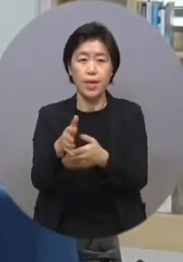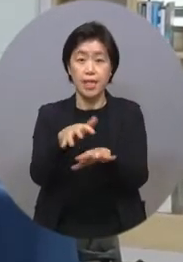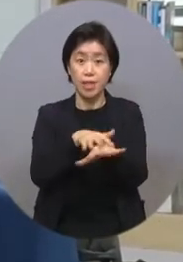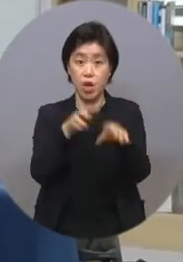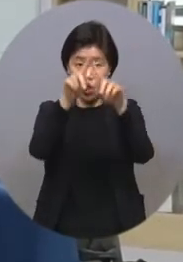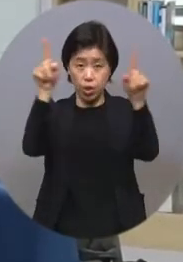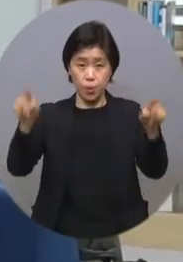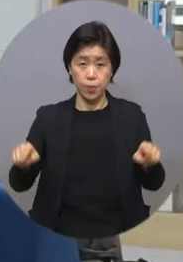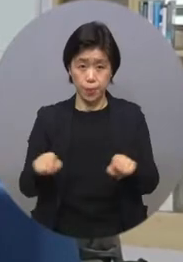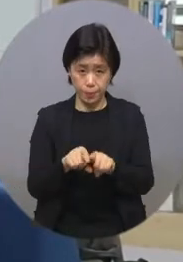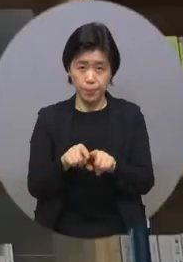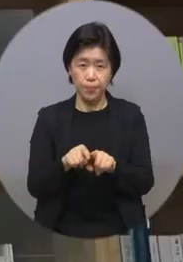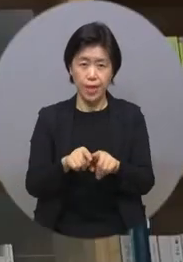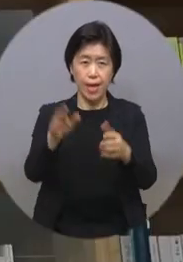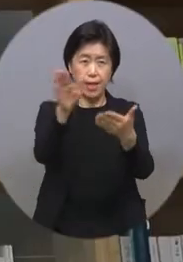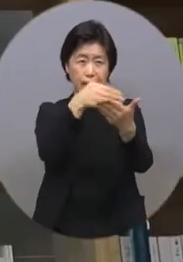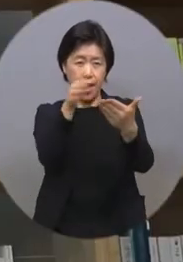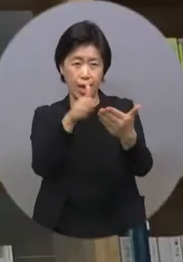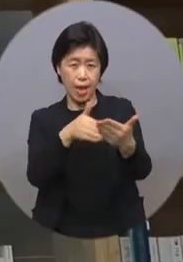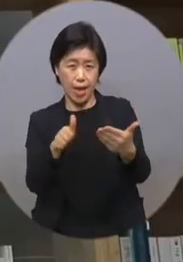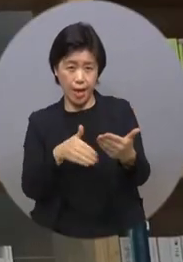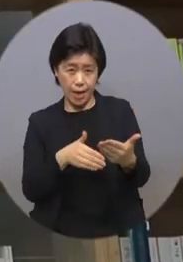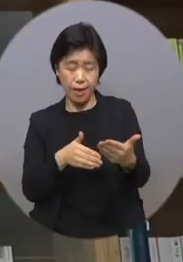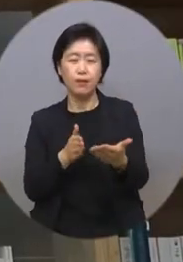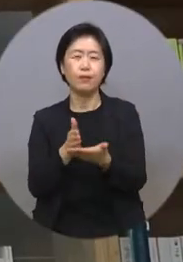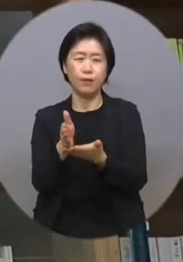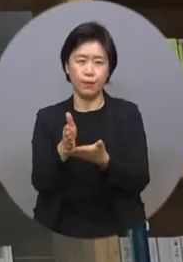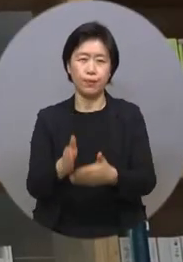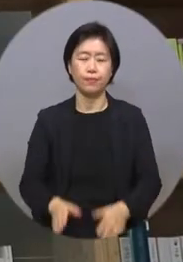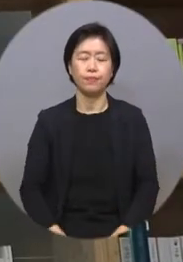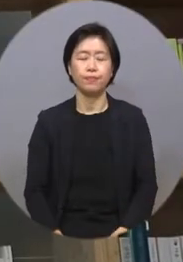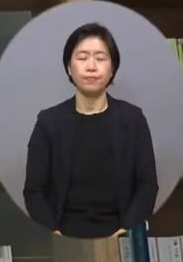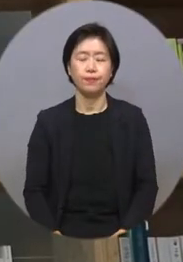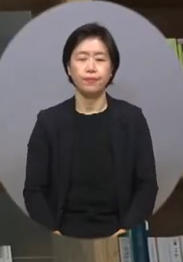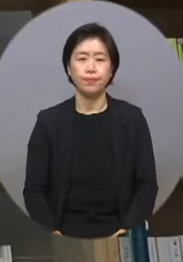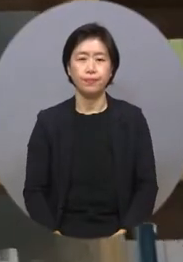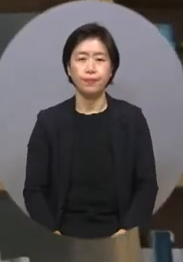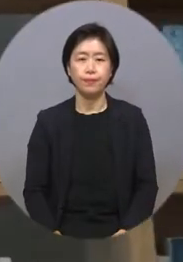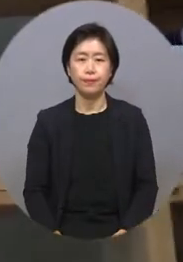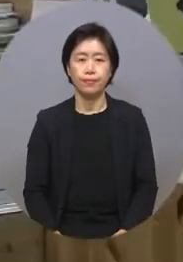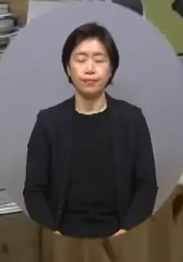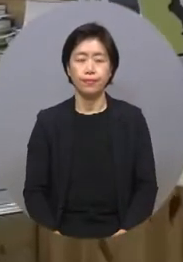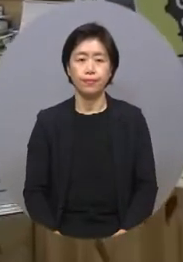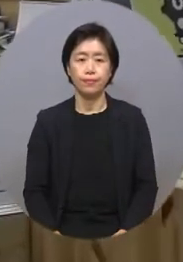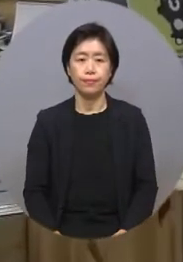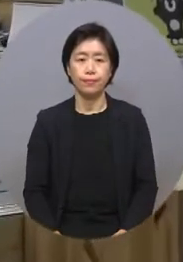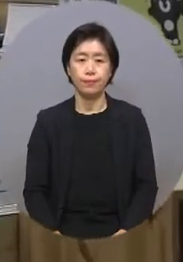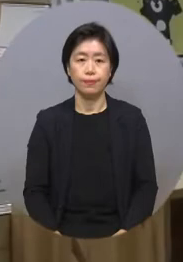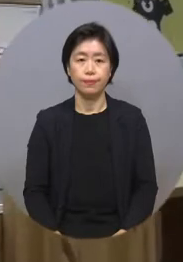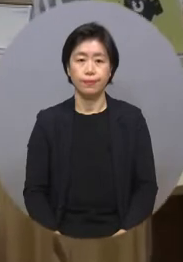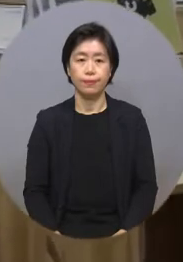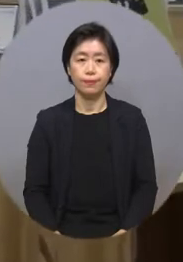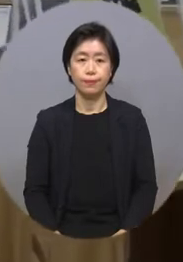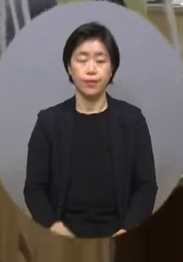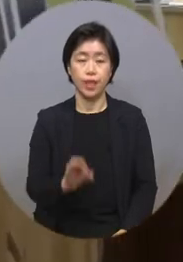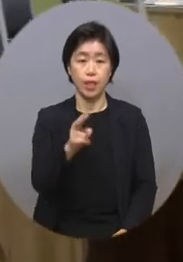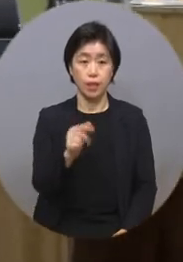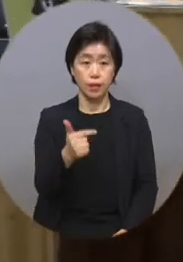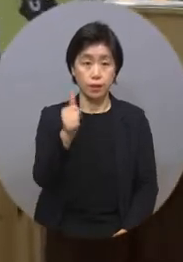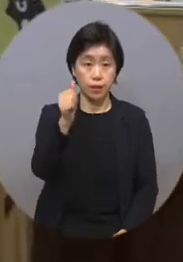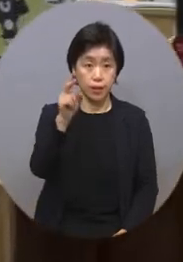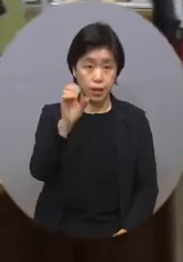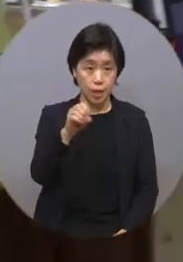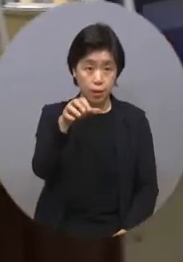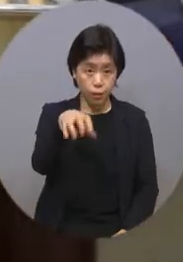독특한 기법으로 자신만의 이야기를 전해 온 청년 자 깝니다 갤러리 영향은 지역에서